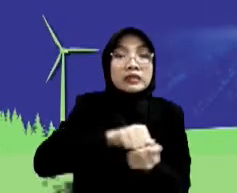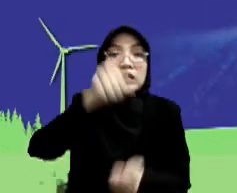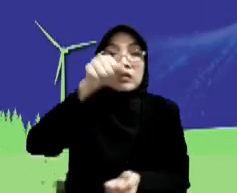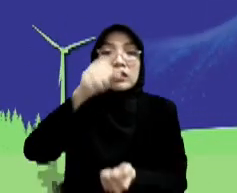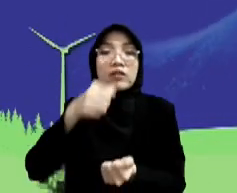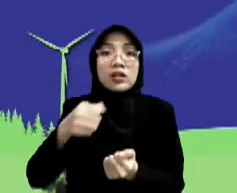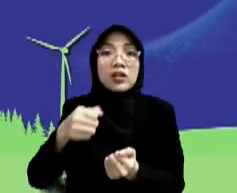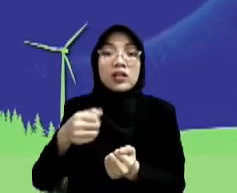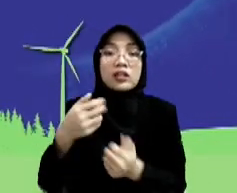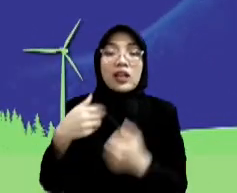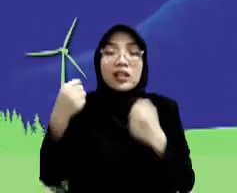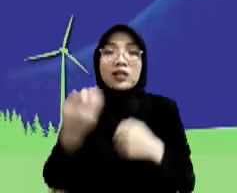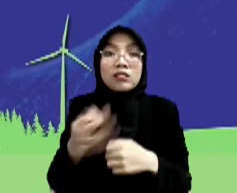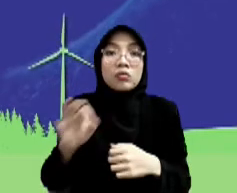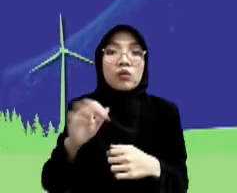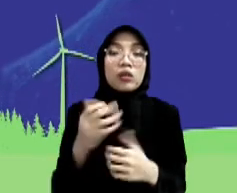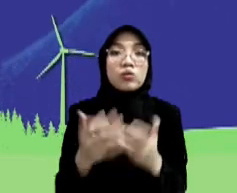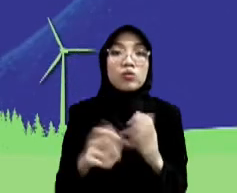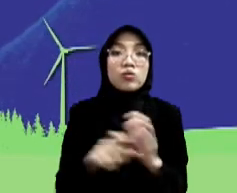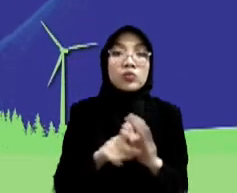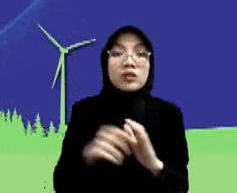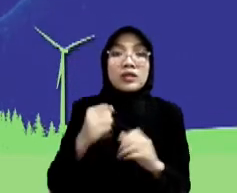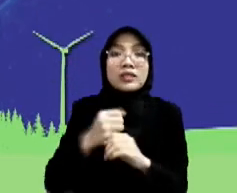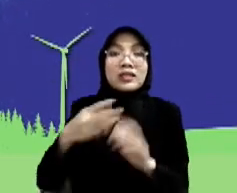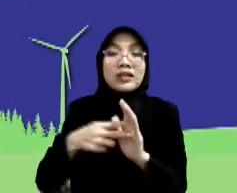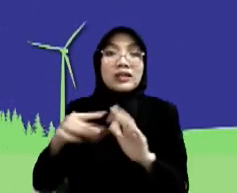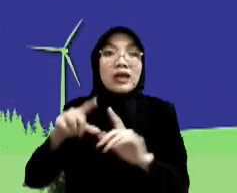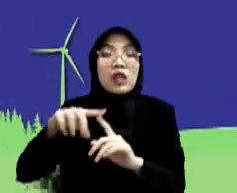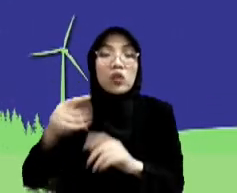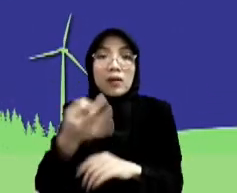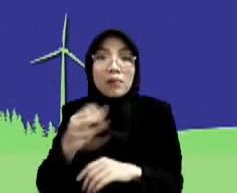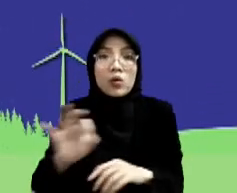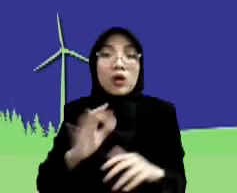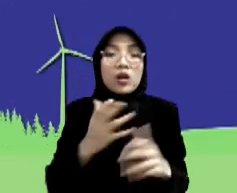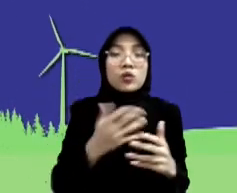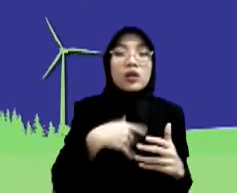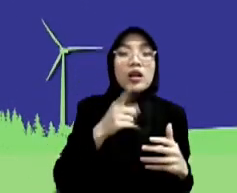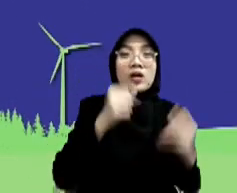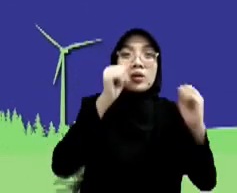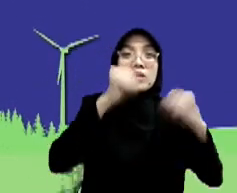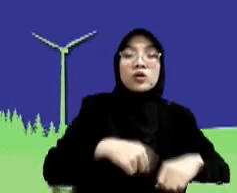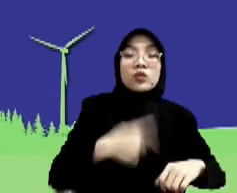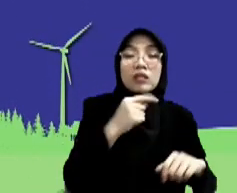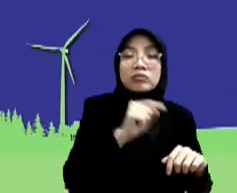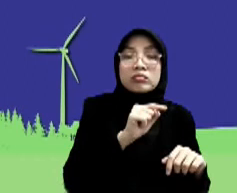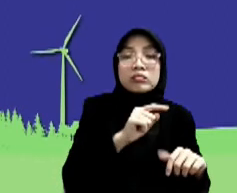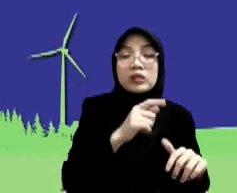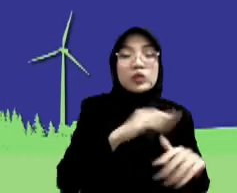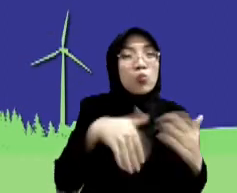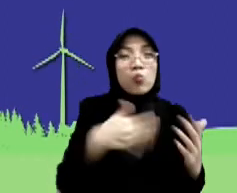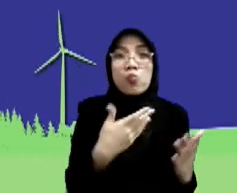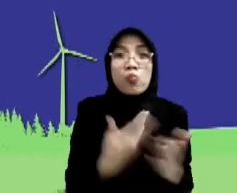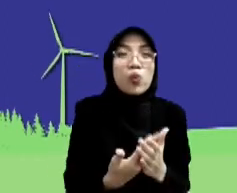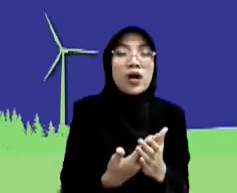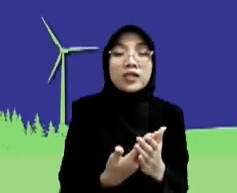eh apa namanya generator yang yang baru kemudian misalnya dengan power agreement gitu kan yang tentunya semuanya itu lebih eh